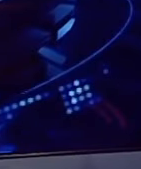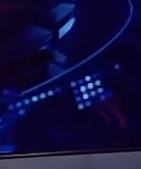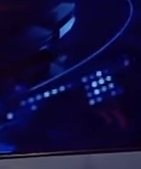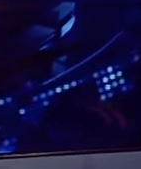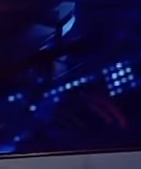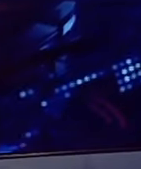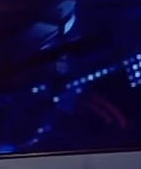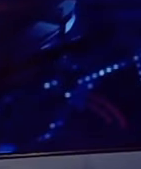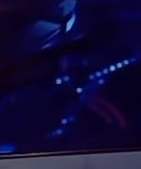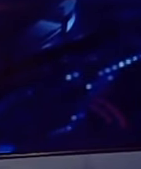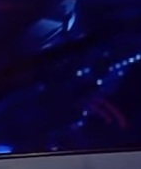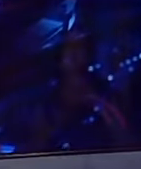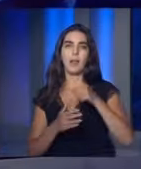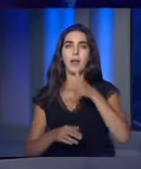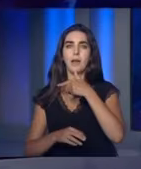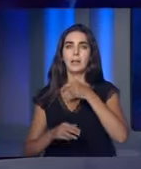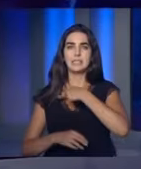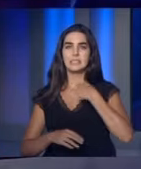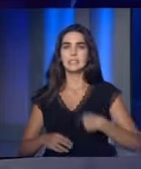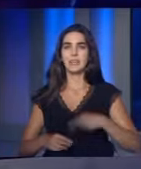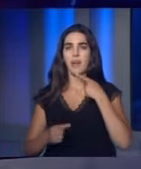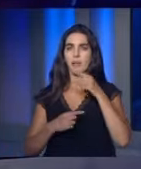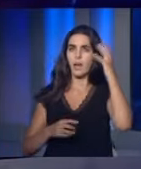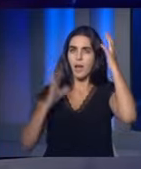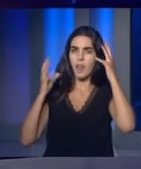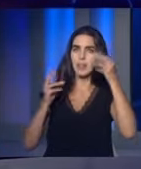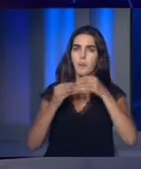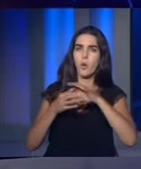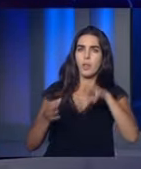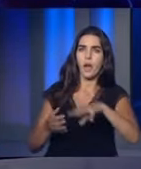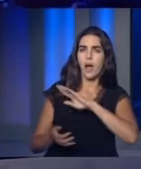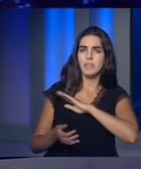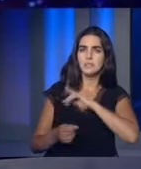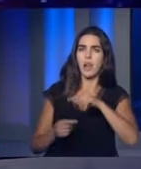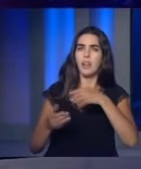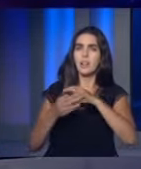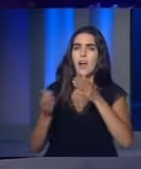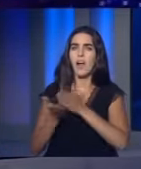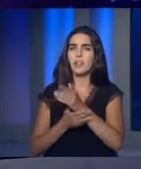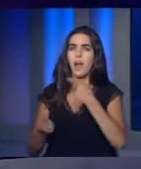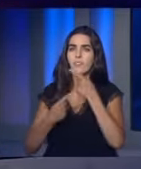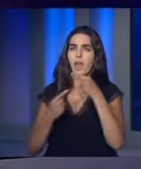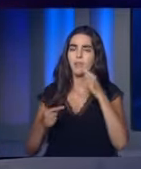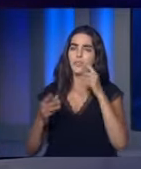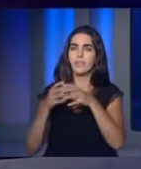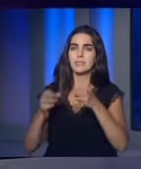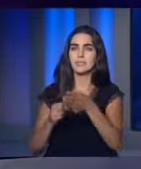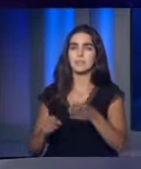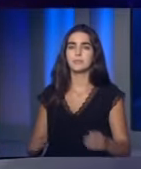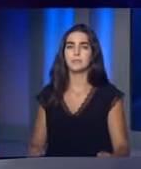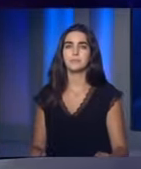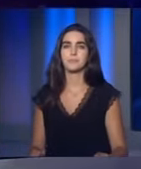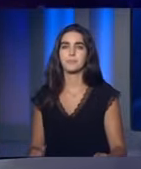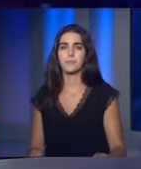قمة منظمة شنغهاي أعربت عن قلقها بشأن الوضع في غزة، نظام عالمي متعدد الأقطاب آخذ في